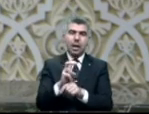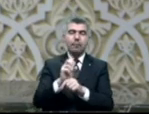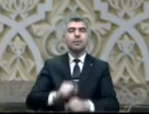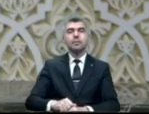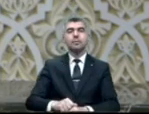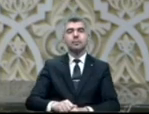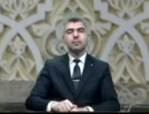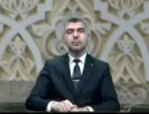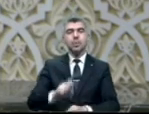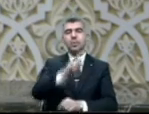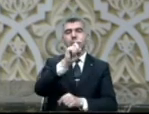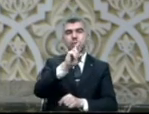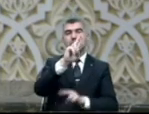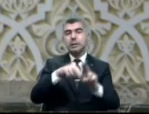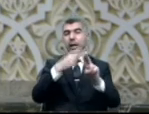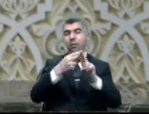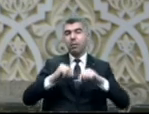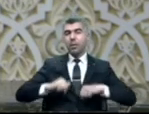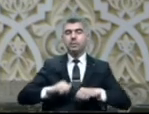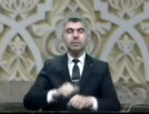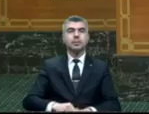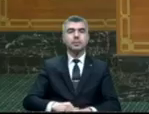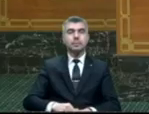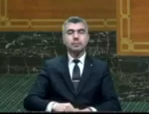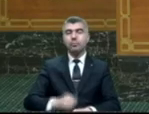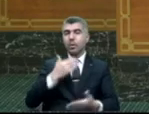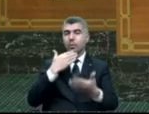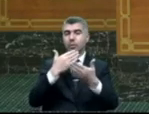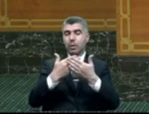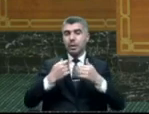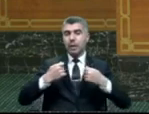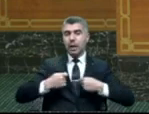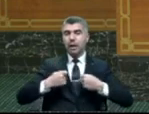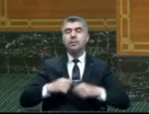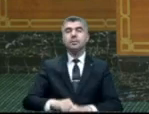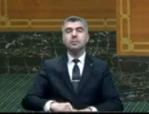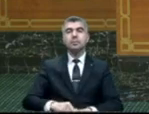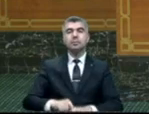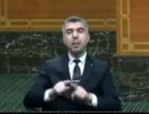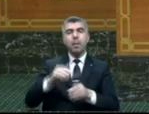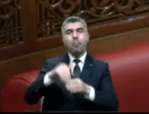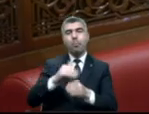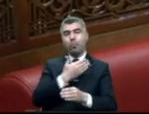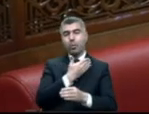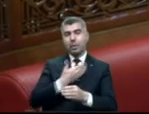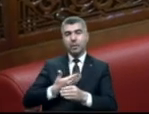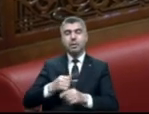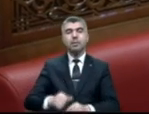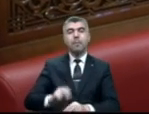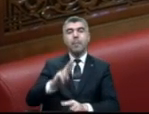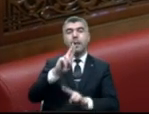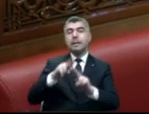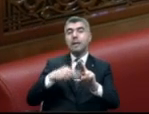السيدة المستشارة المحترمة، الكلمة السيدة الوزيرة، تفضلوا السيدة الوزيرة. شكرا السيد الرئيس المحترم والسيدة المستشارة المحترمة.